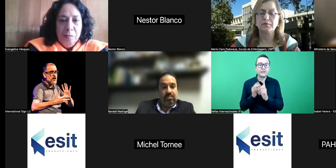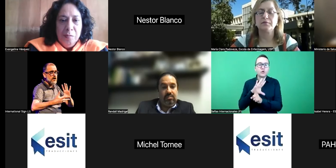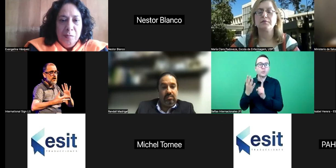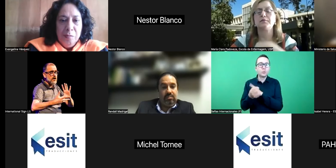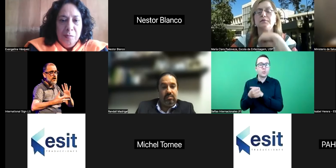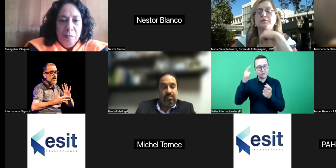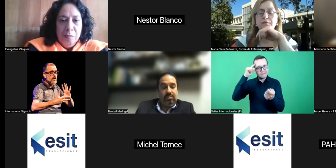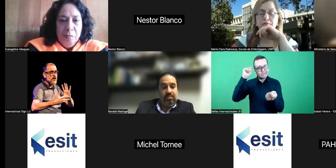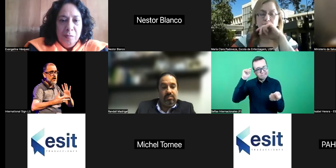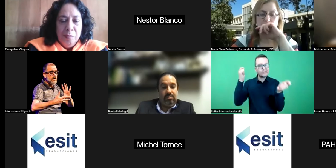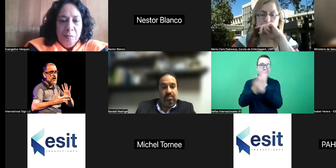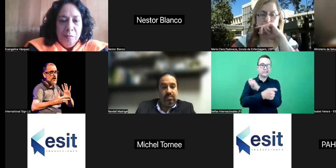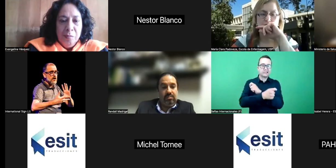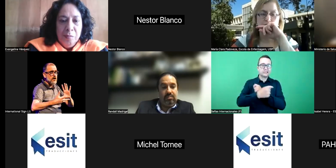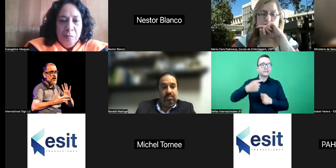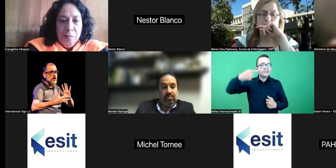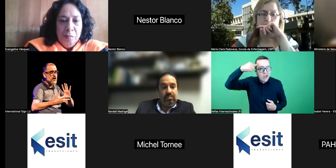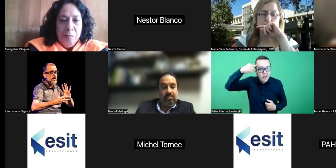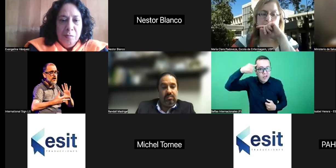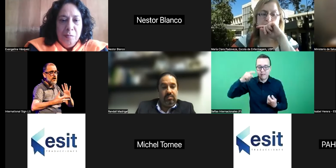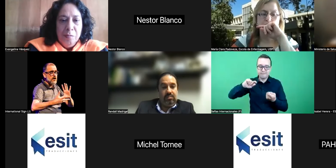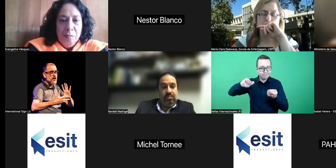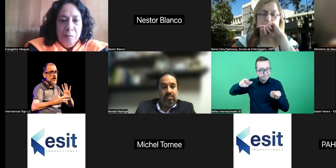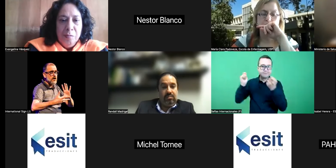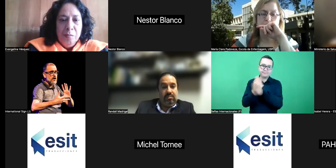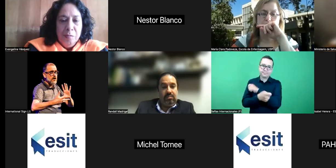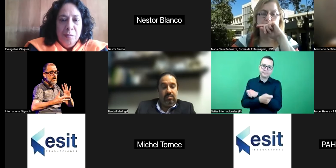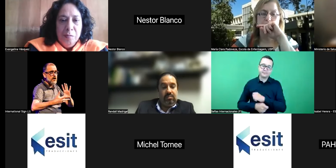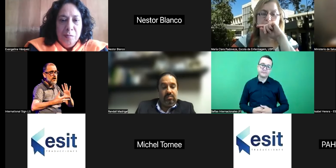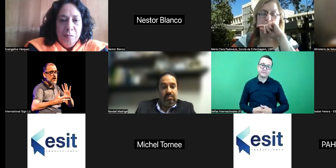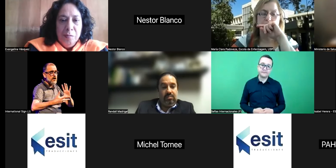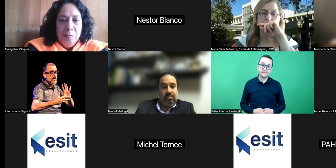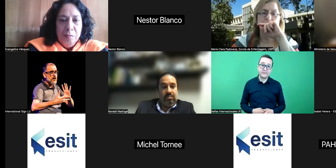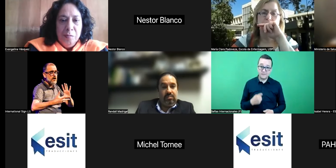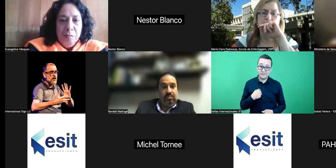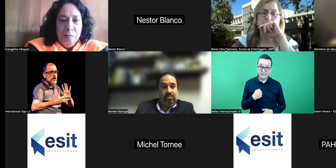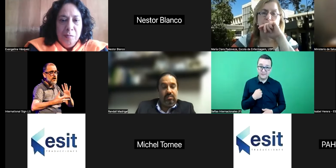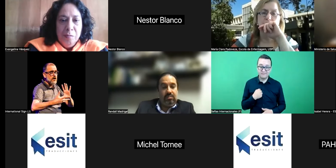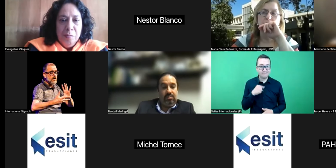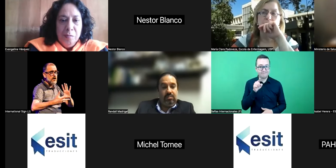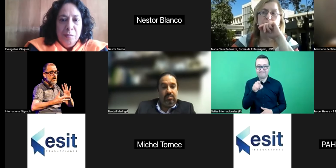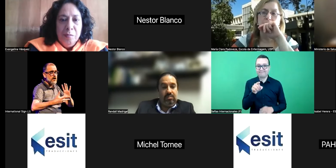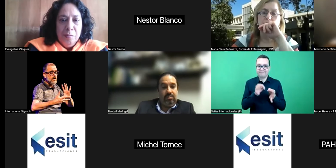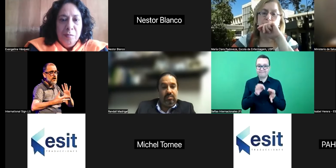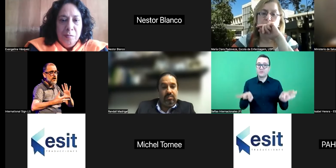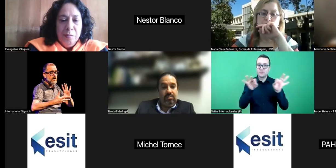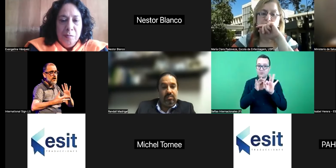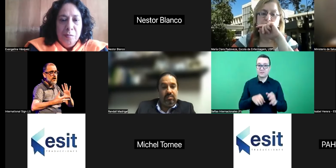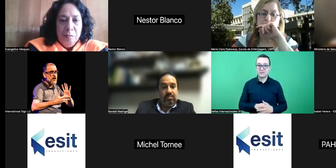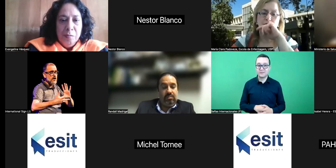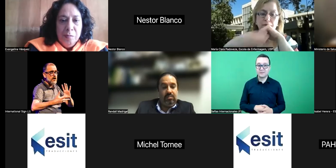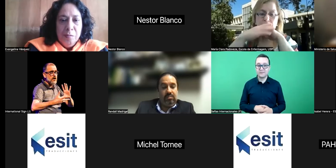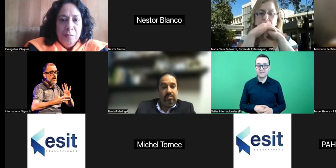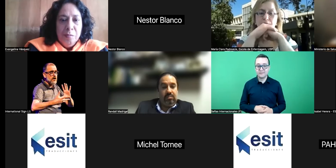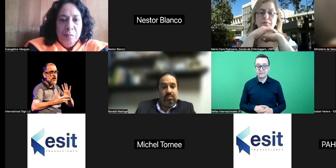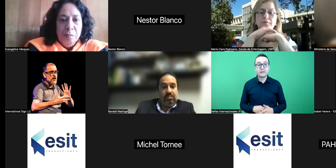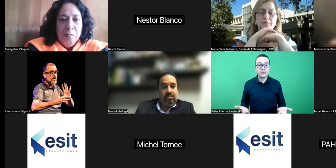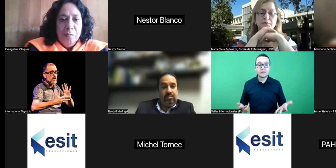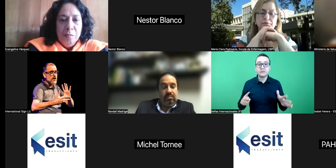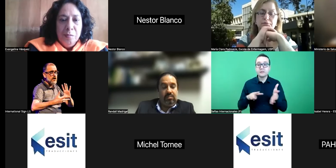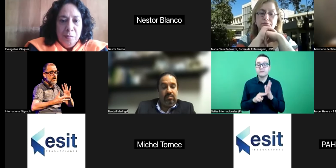changement culturel dont on mentionnait. Pour moi, cela est essentiel. Ça concerne le changement